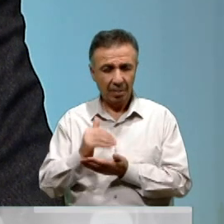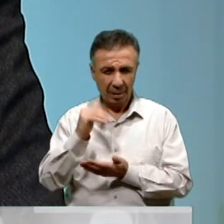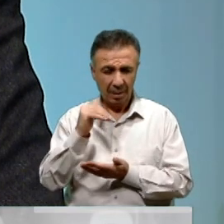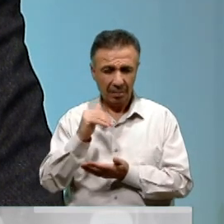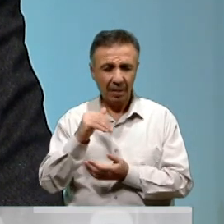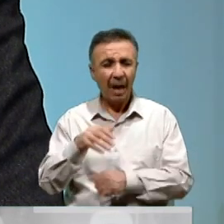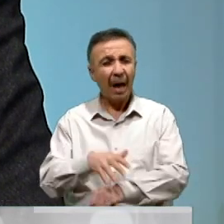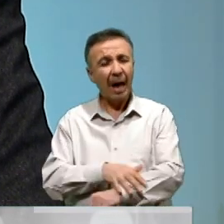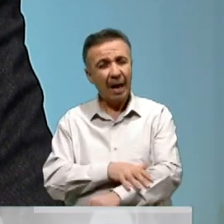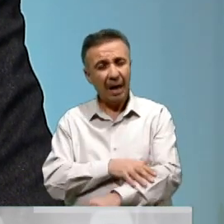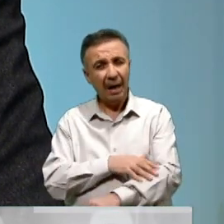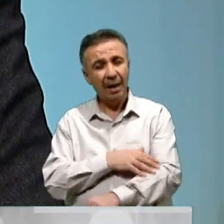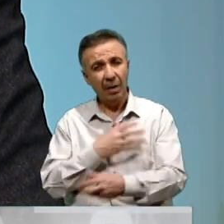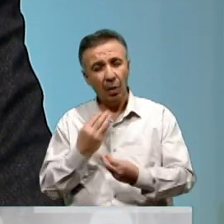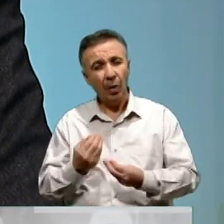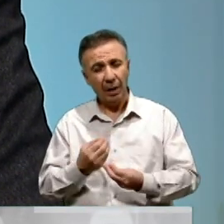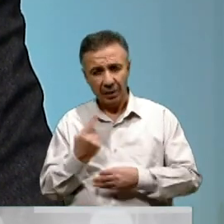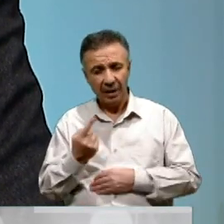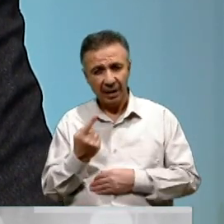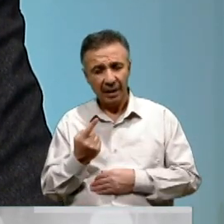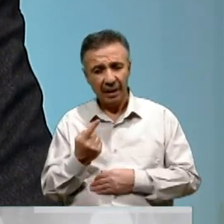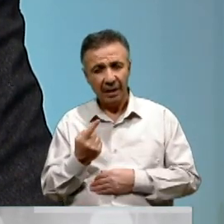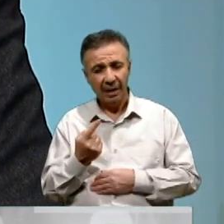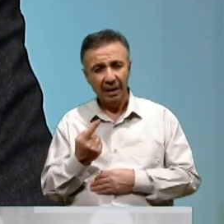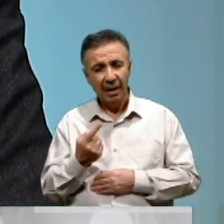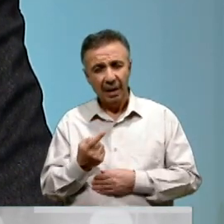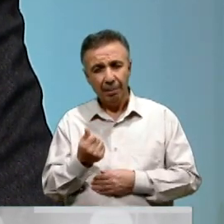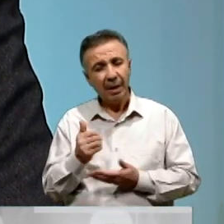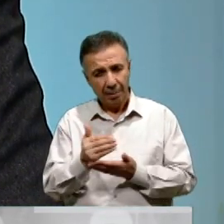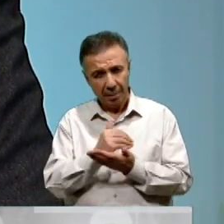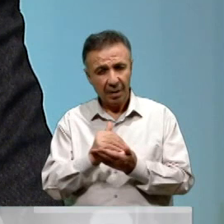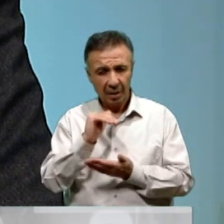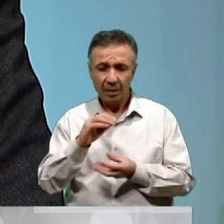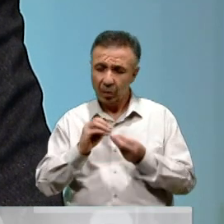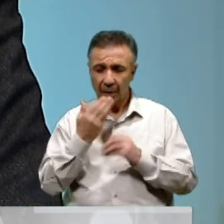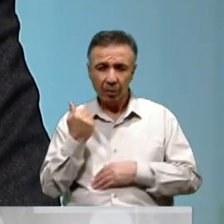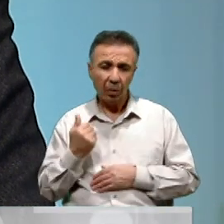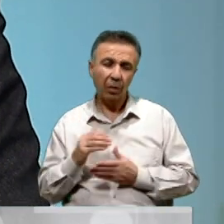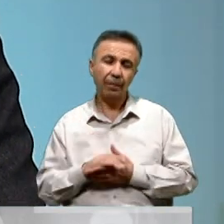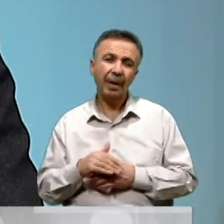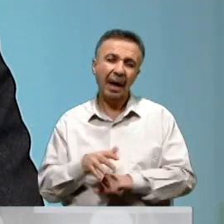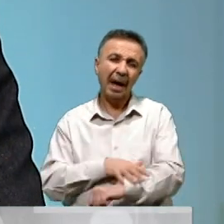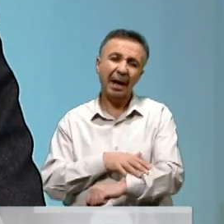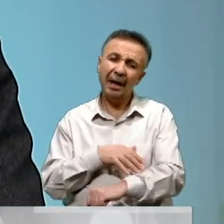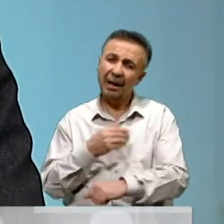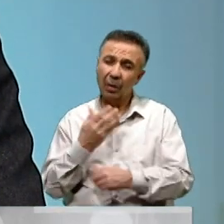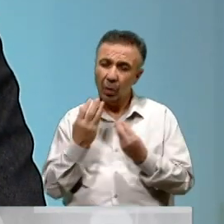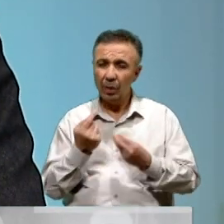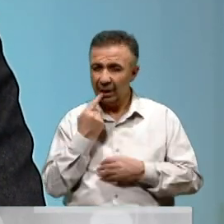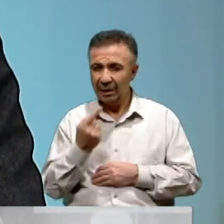helal yollarla tasarruf yaparsa herhangi bir sakıncası yoktur. Helal yol dediğimiz